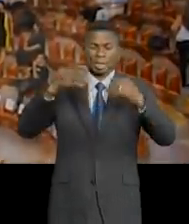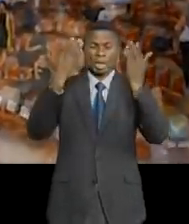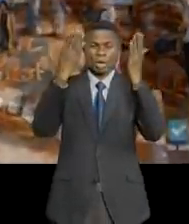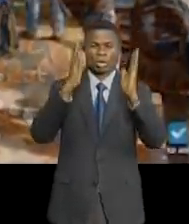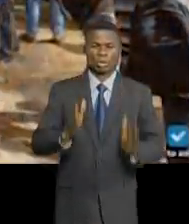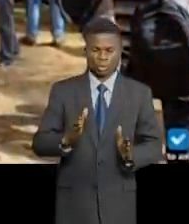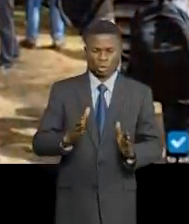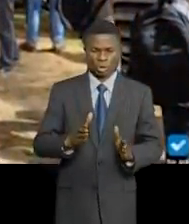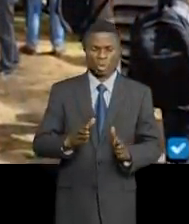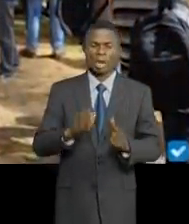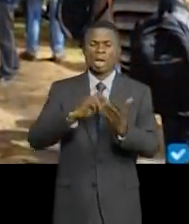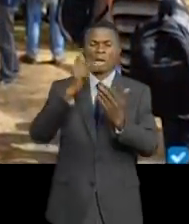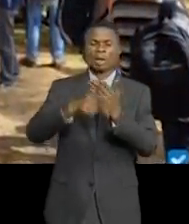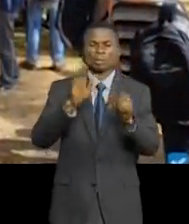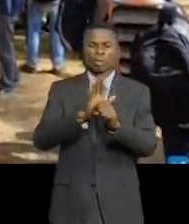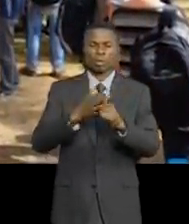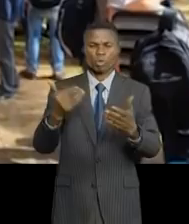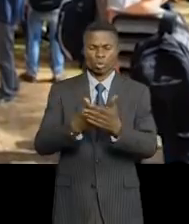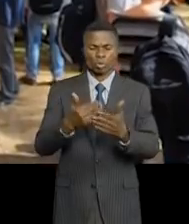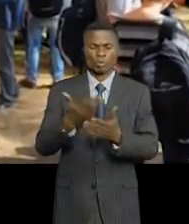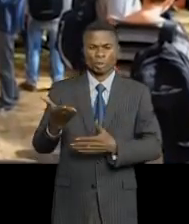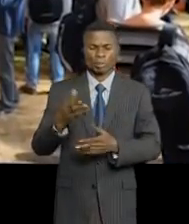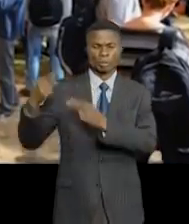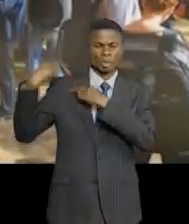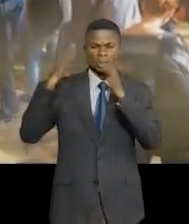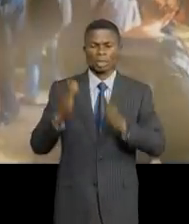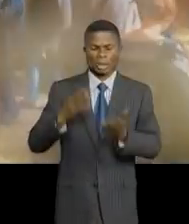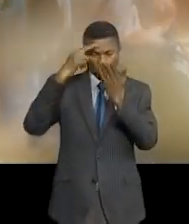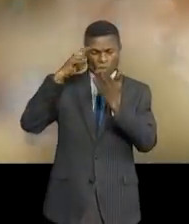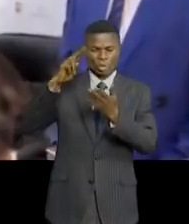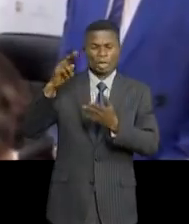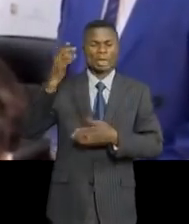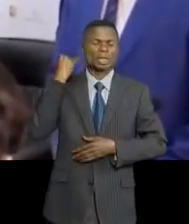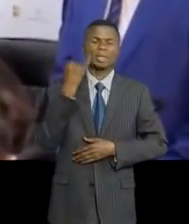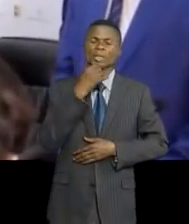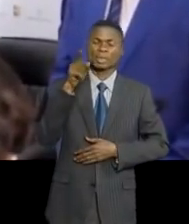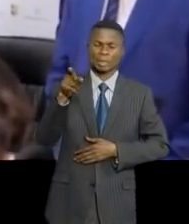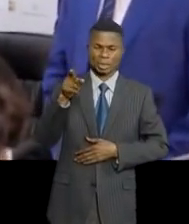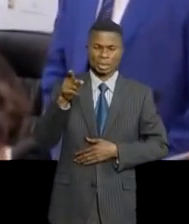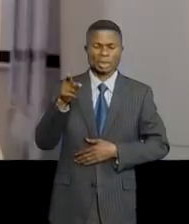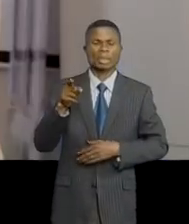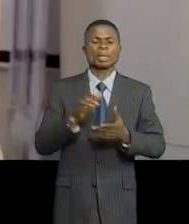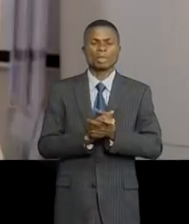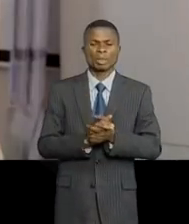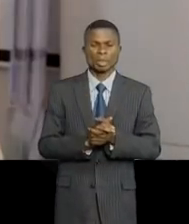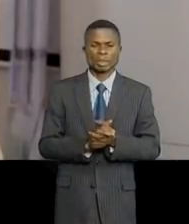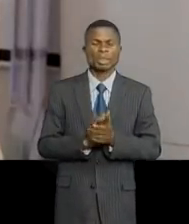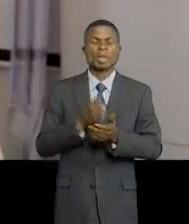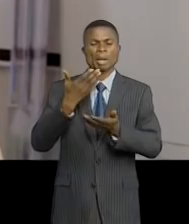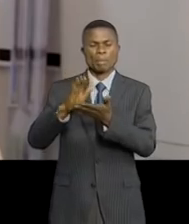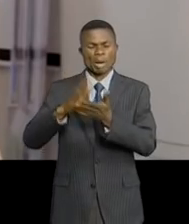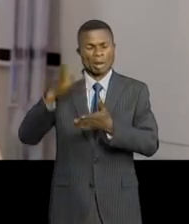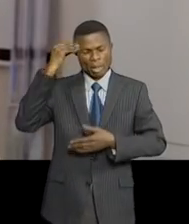propose des programmes novateurs et innovants. Les responsables de cet établissement public d'enseignement universitaire veulent partager